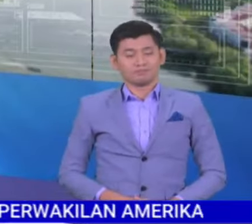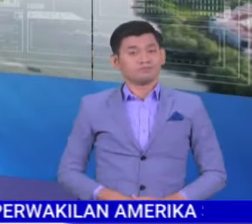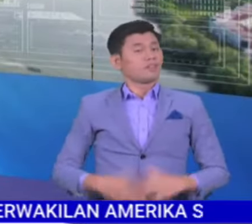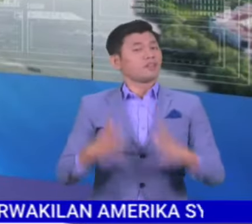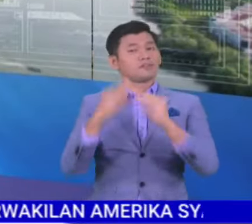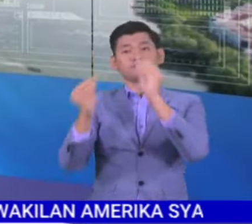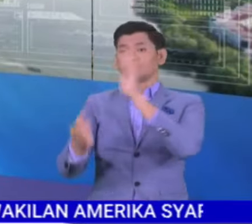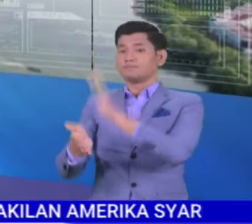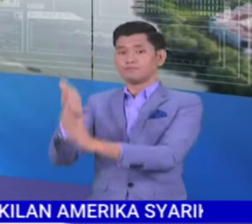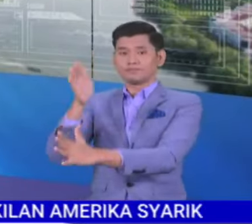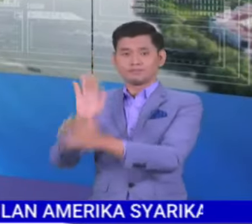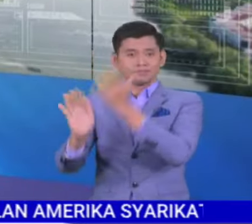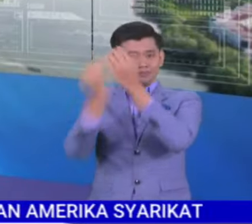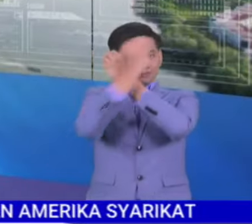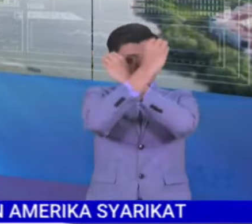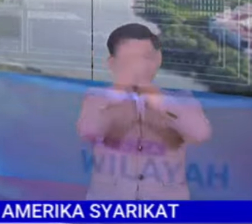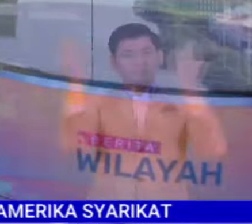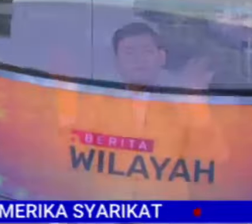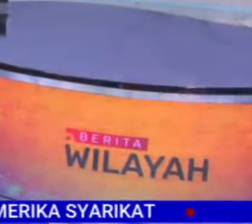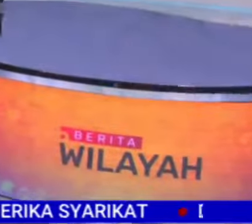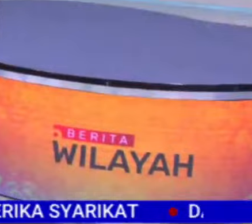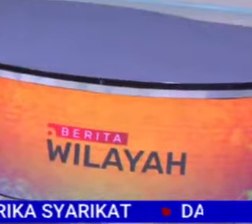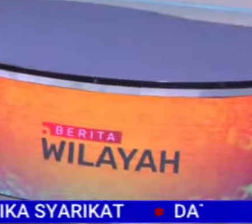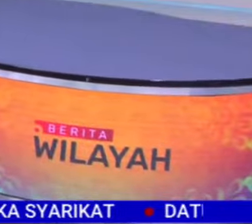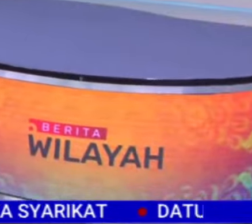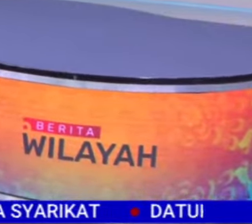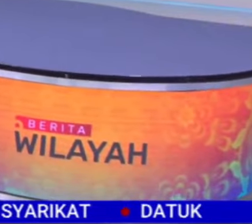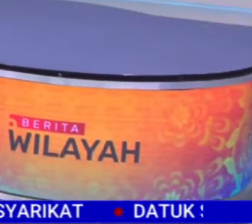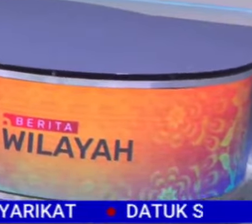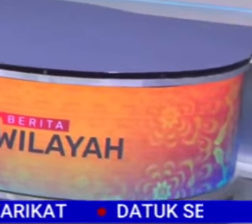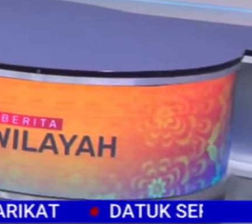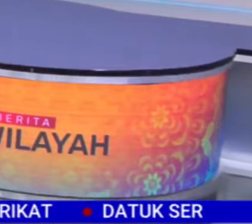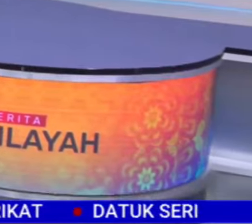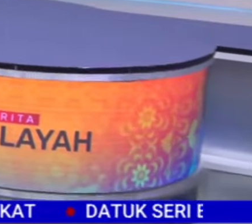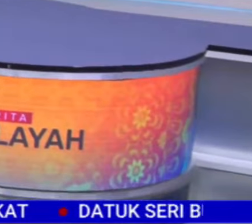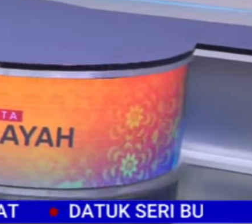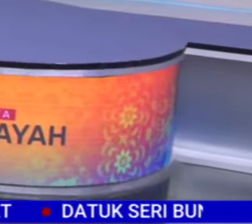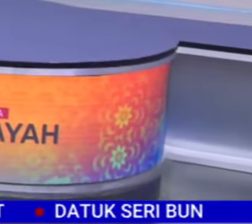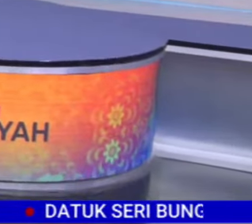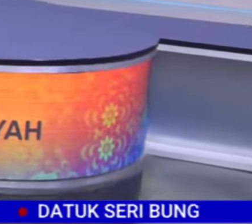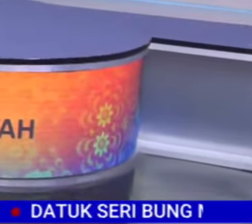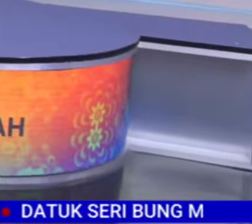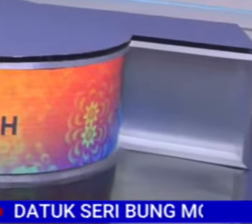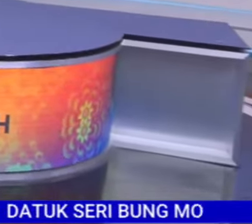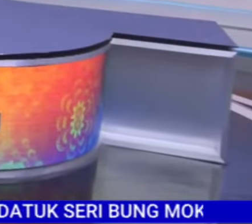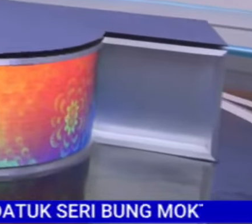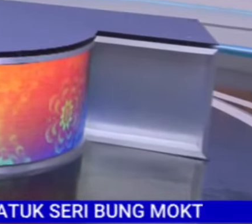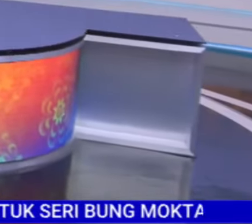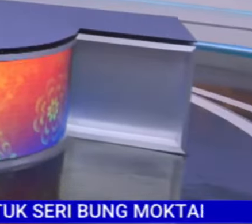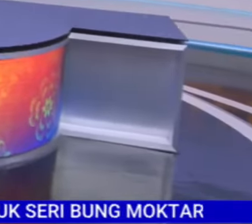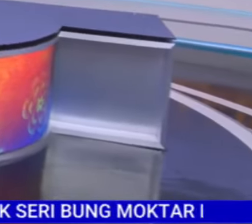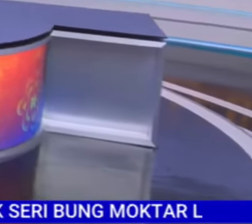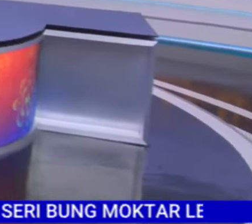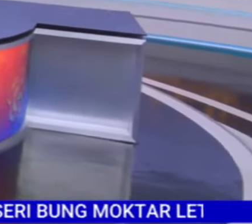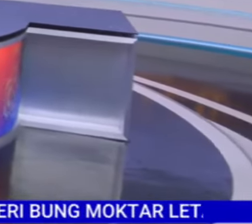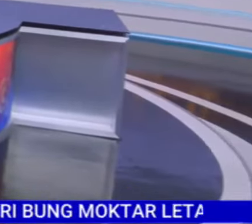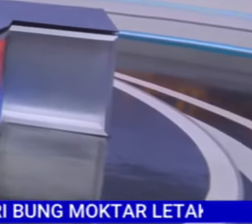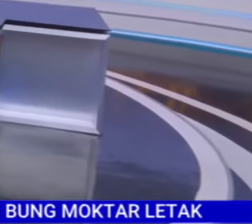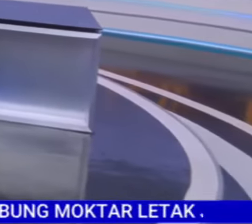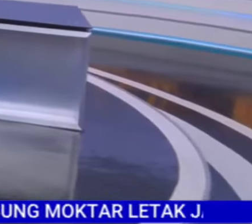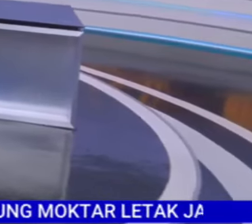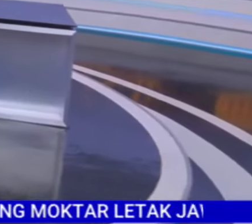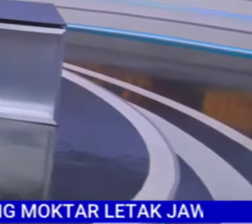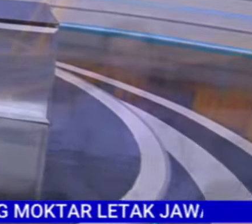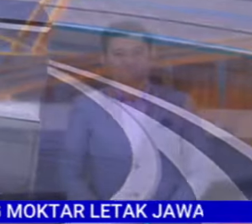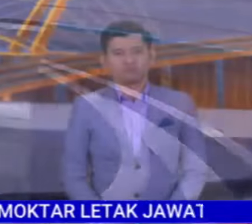dahulu paparan dari negeri di bawah Bayu kali ini kita kembali ke angkasa Puri bersama shaheh Terima